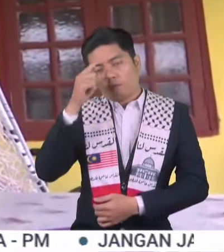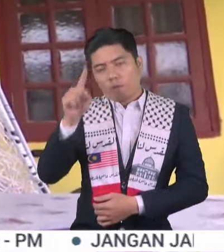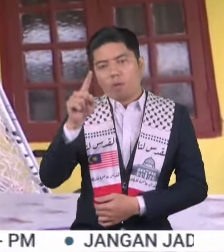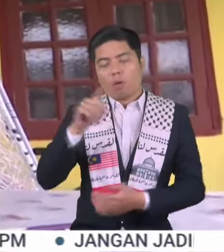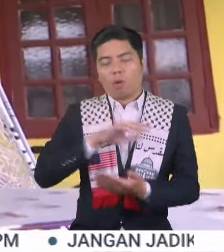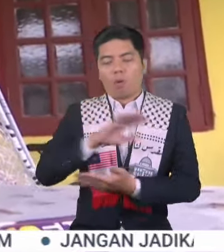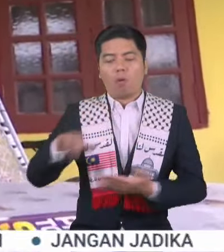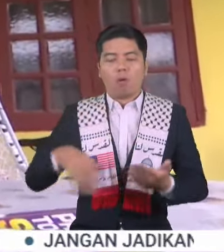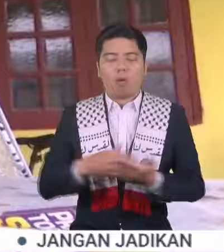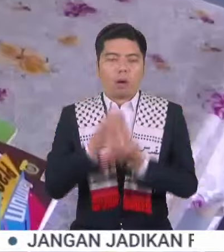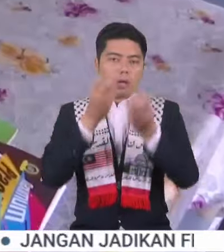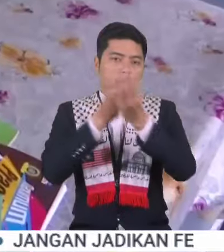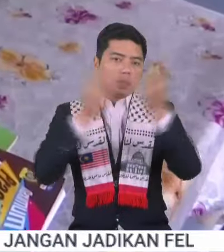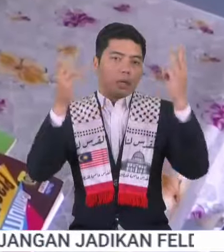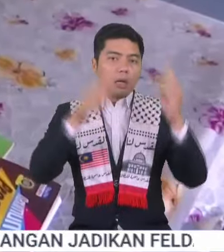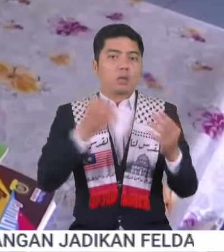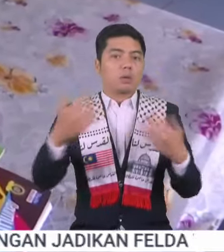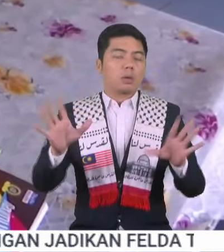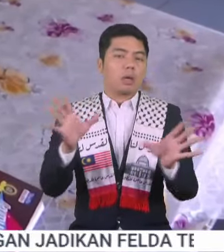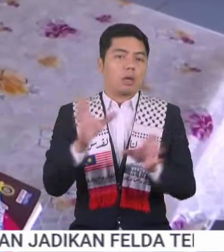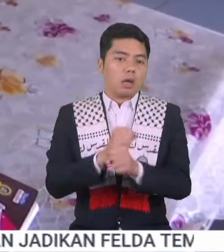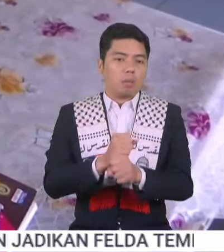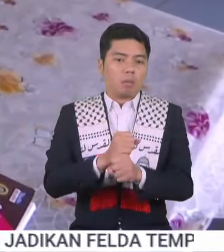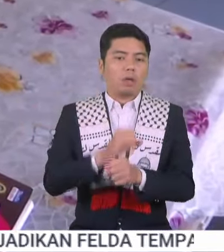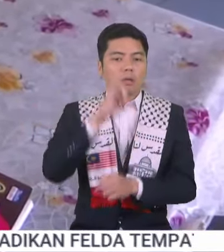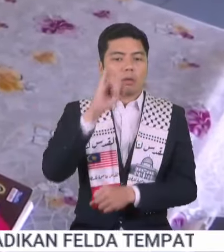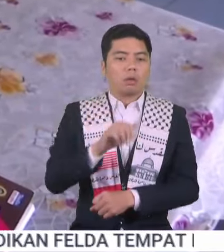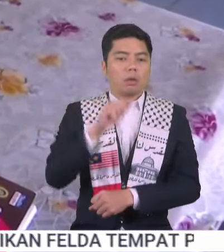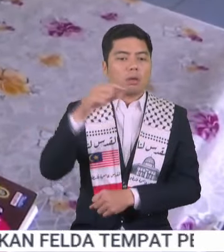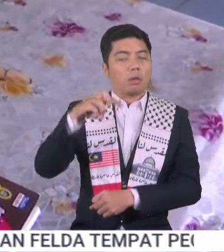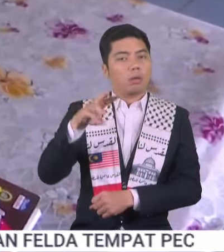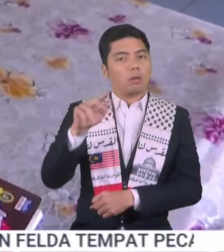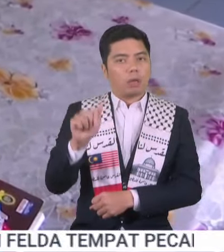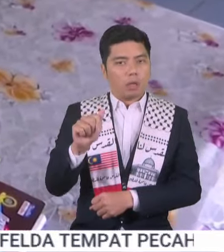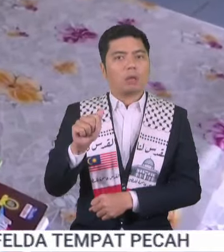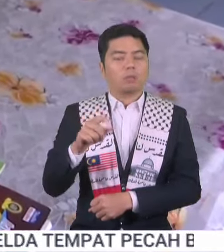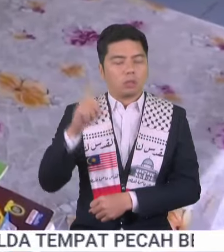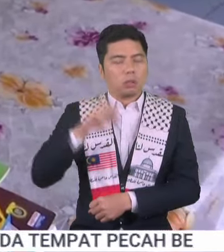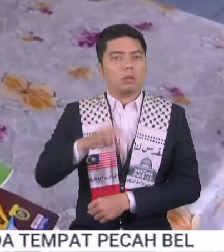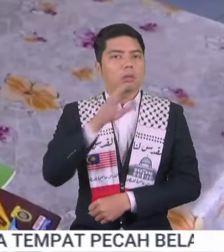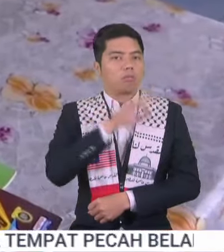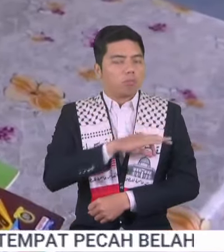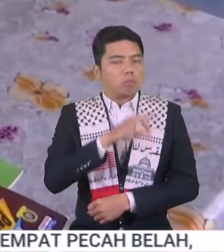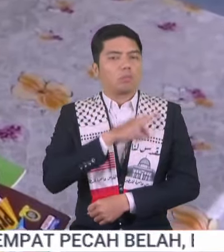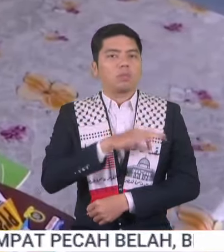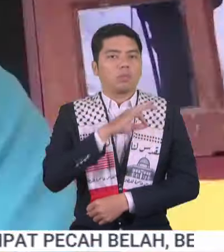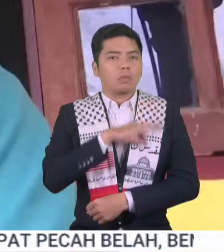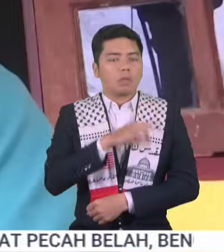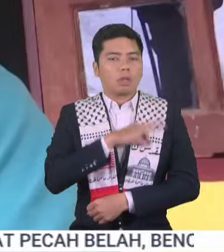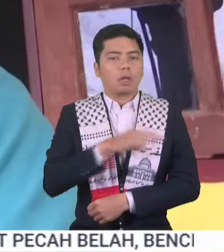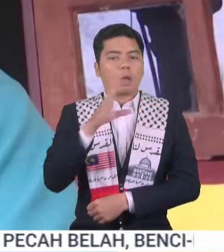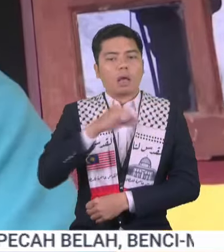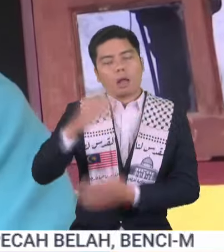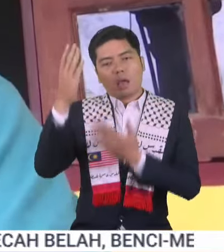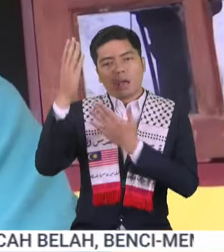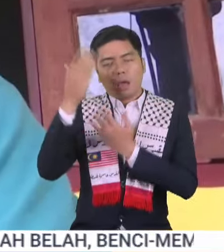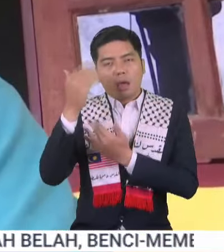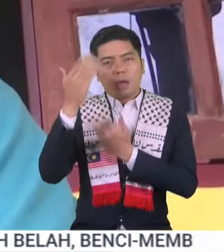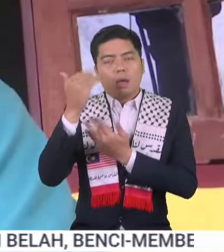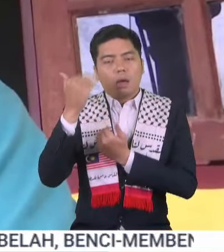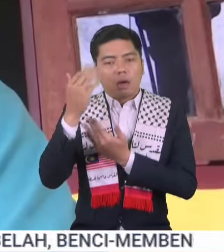orang asli yang telah mendapat bantuan daripada JAKUA supaya memanfaatkan bantuan tersebut sebaiknya. Dan harapan saya